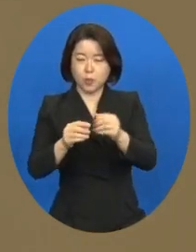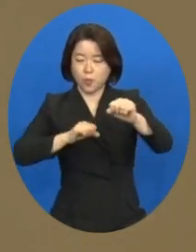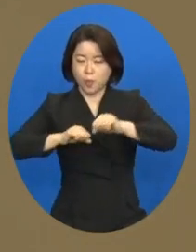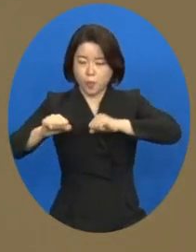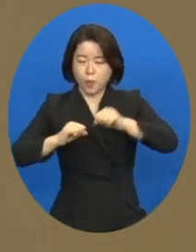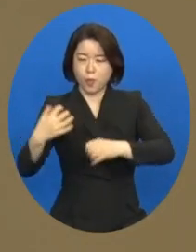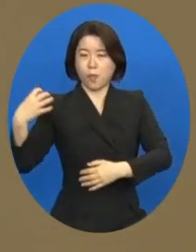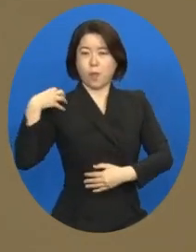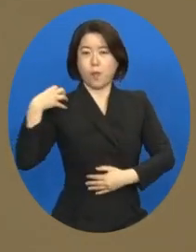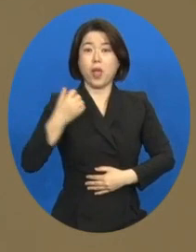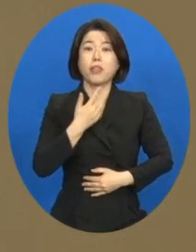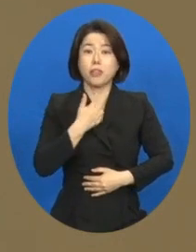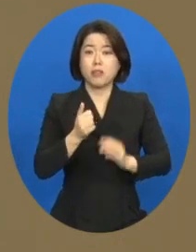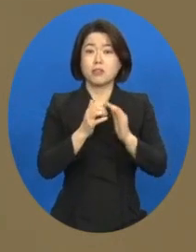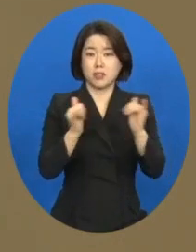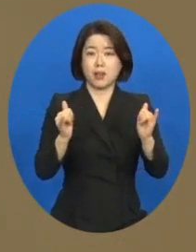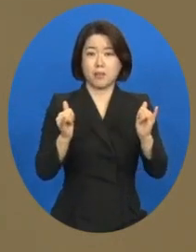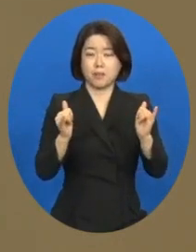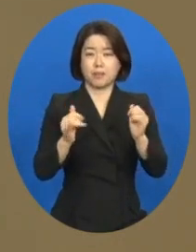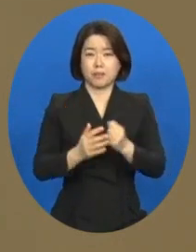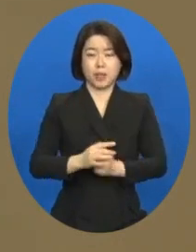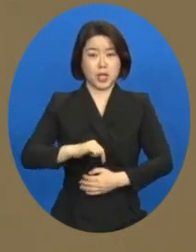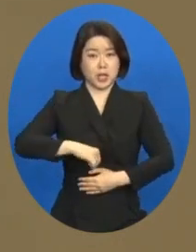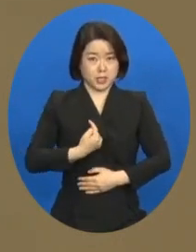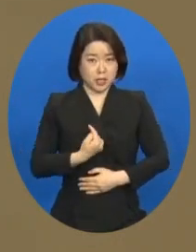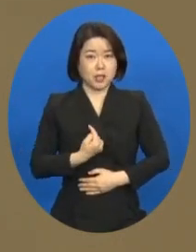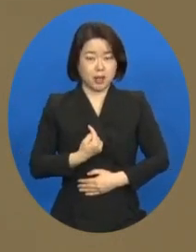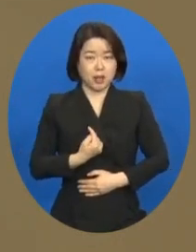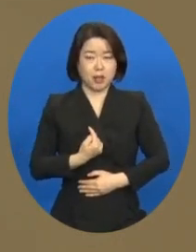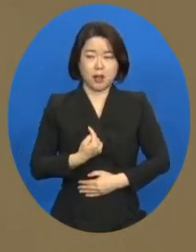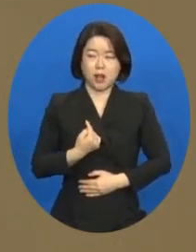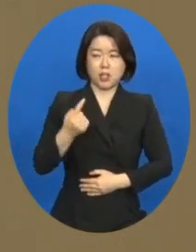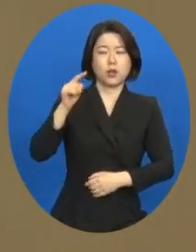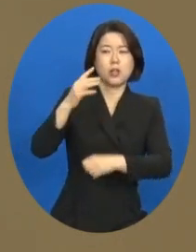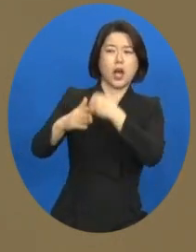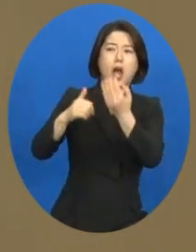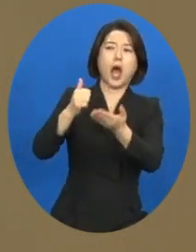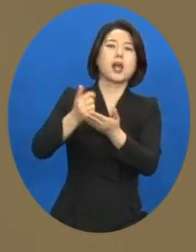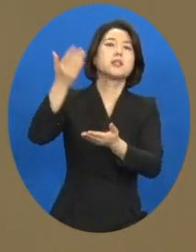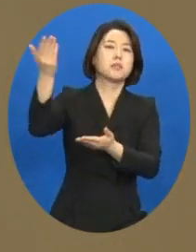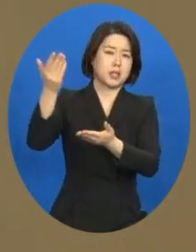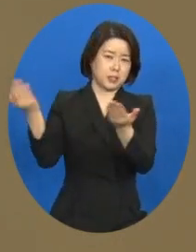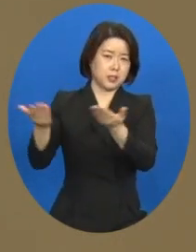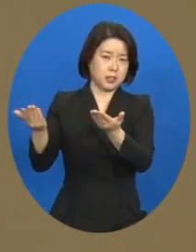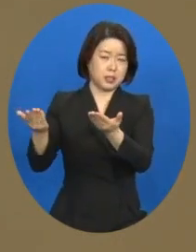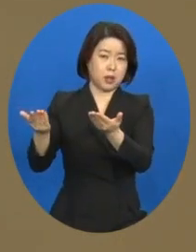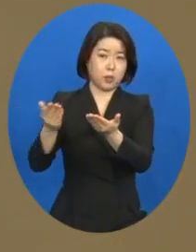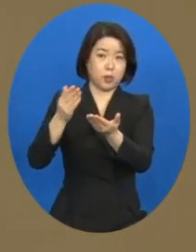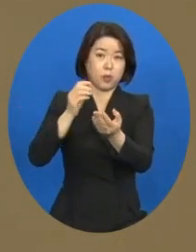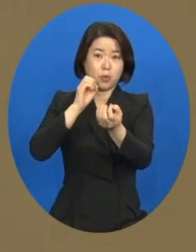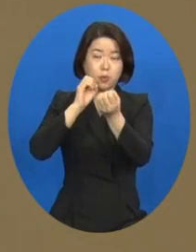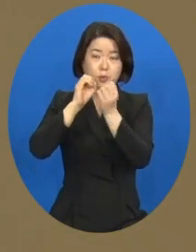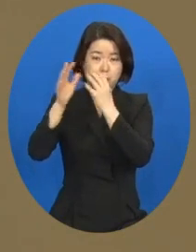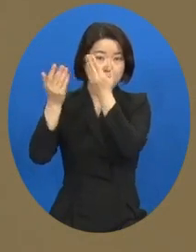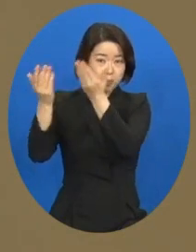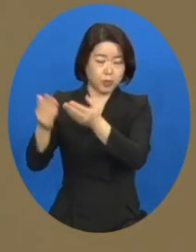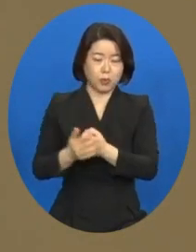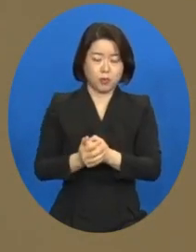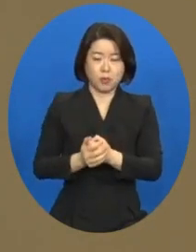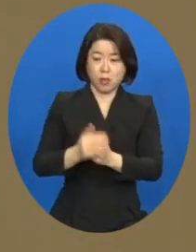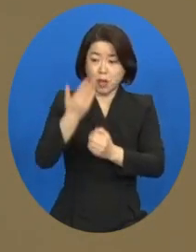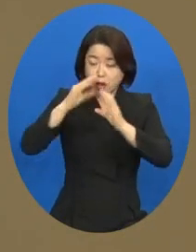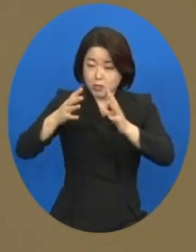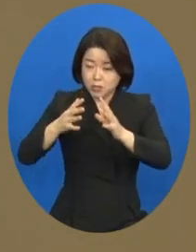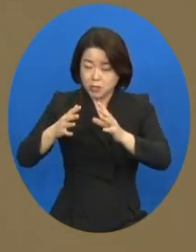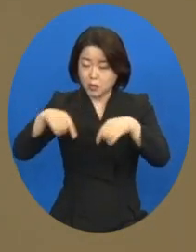수행했던 사람입니다. 본인이 이건 하나님이 하셨다. 실제로 싸우기는 이스라엘 백성들이